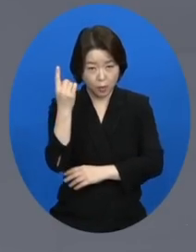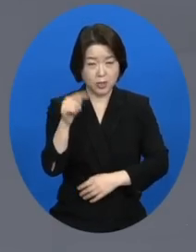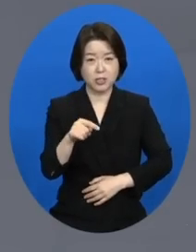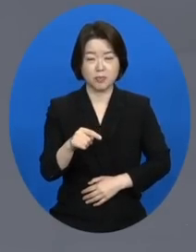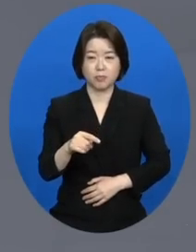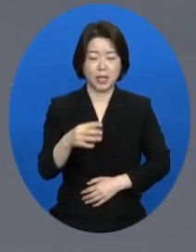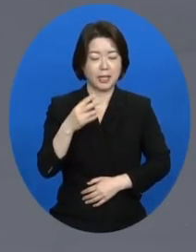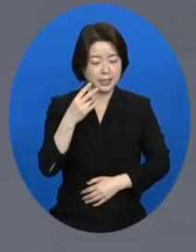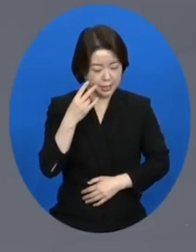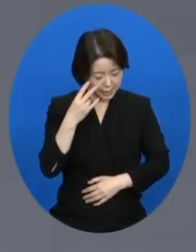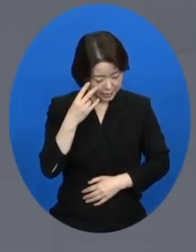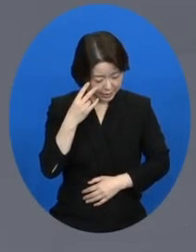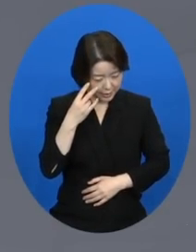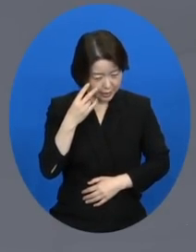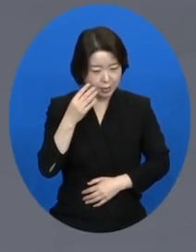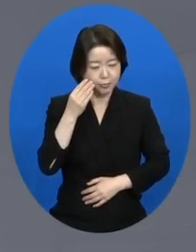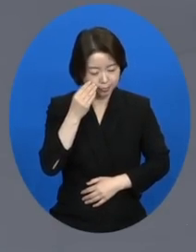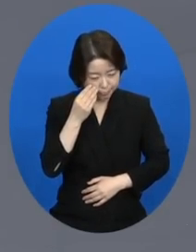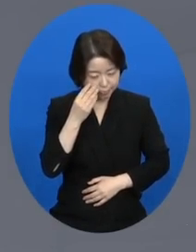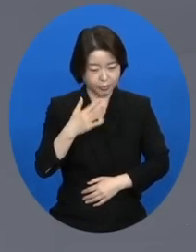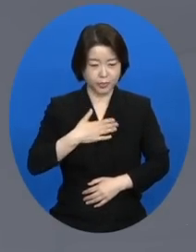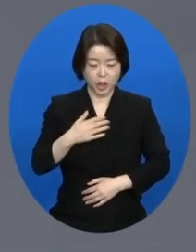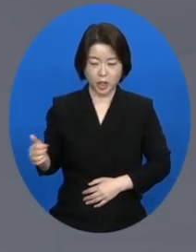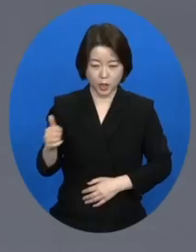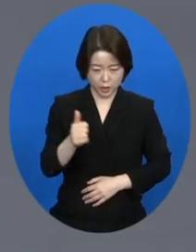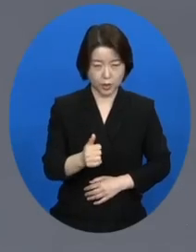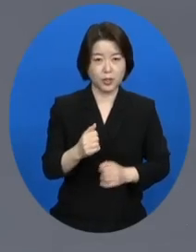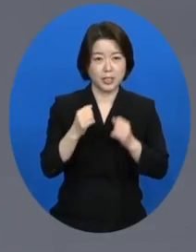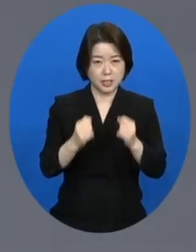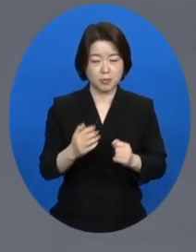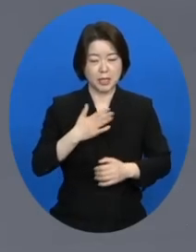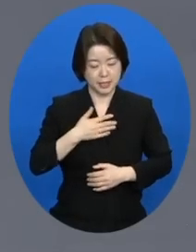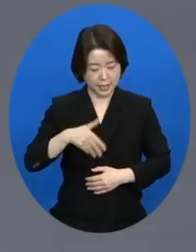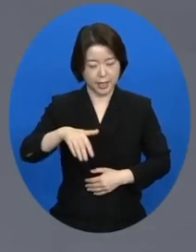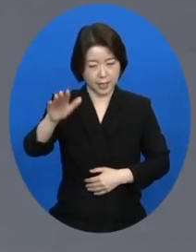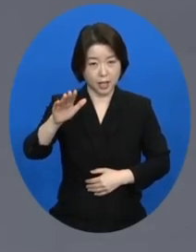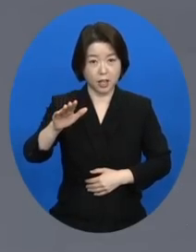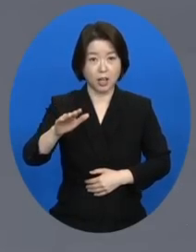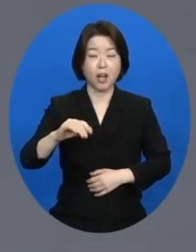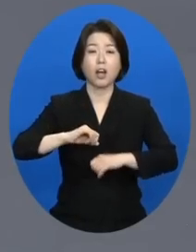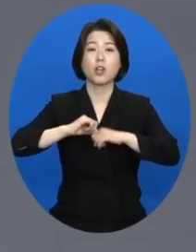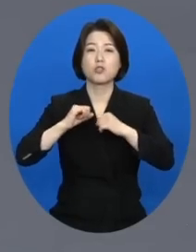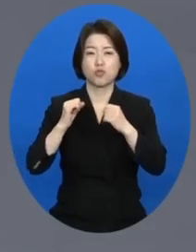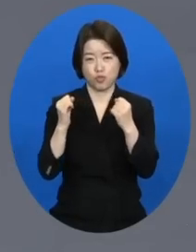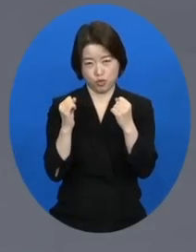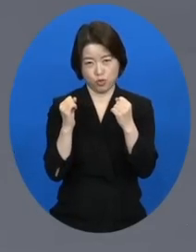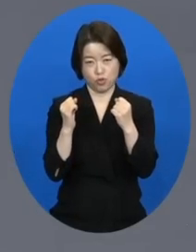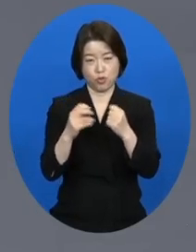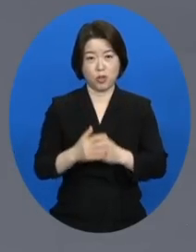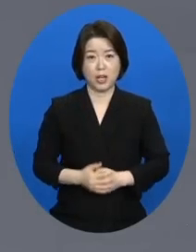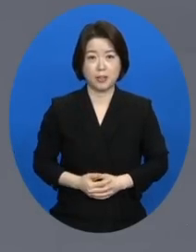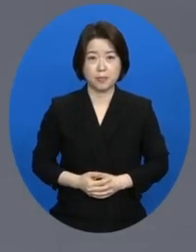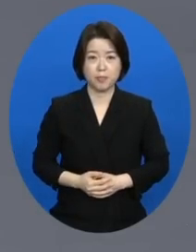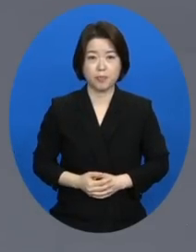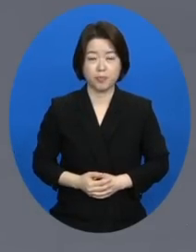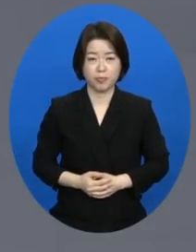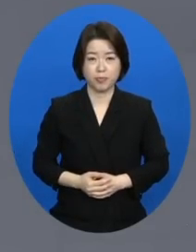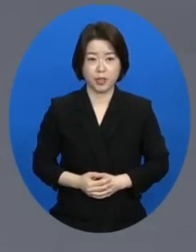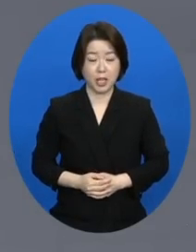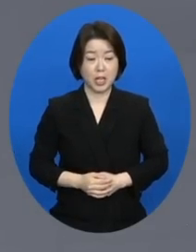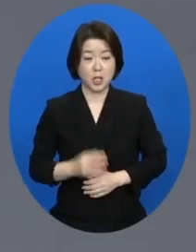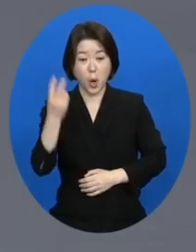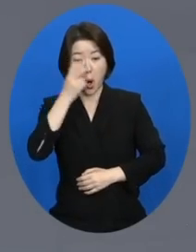예, 제가 여기 있습니다. 제가 가겠습니다, 아버지. 돌보던 양을 누군가에게